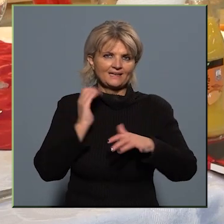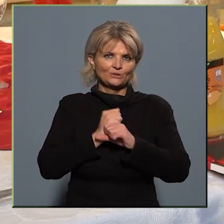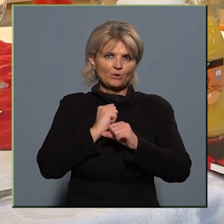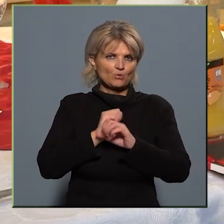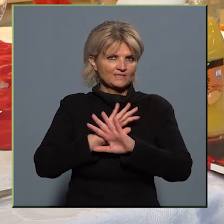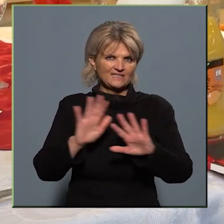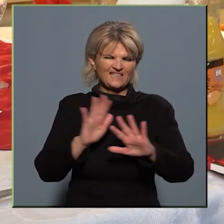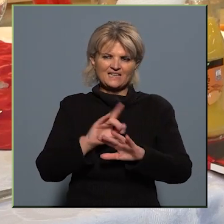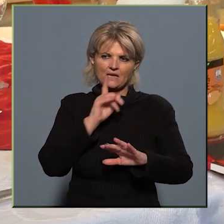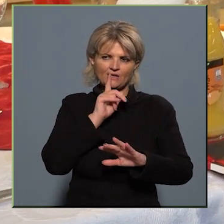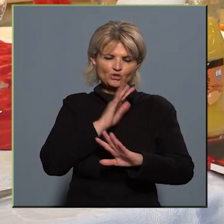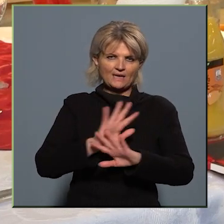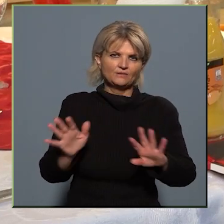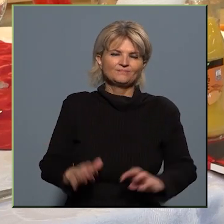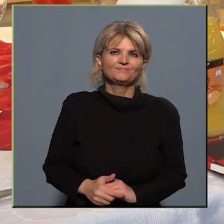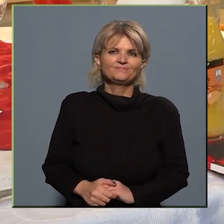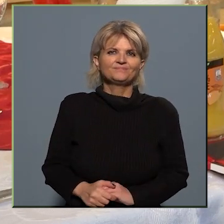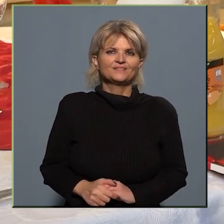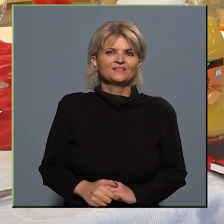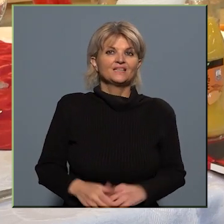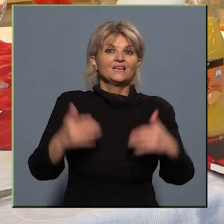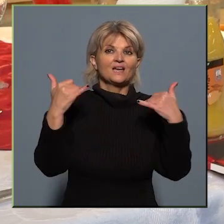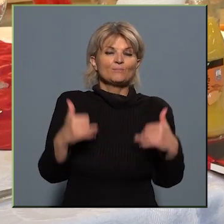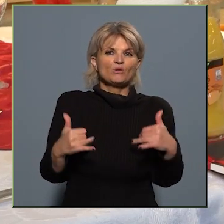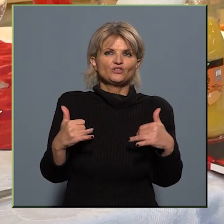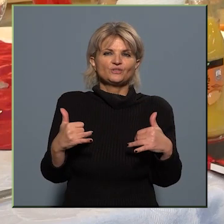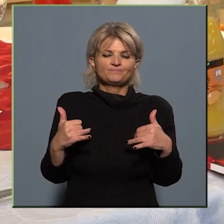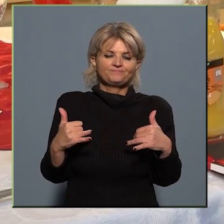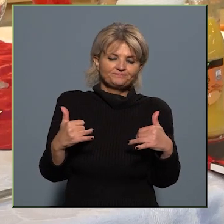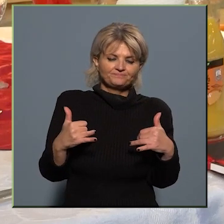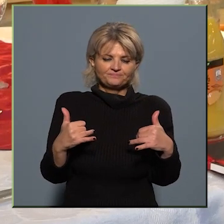dolgozni, és hát most